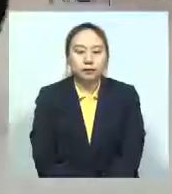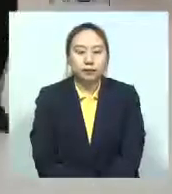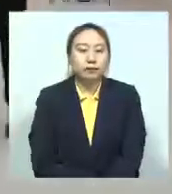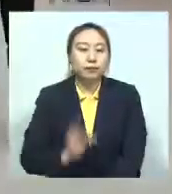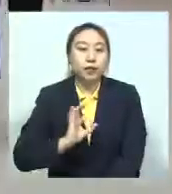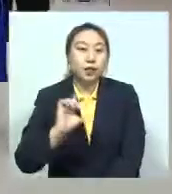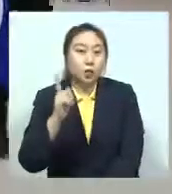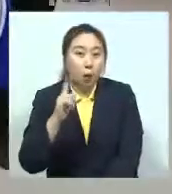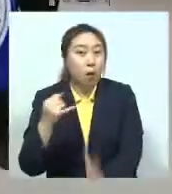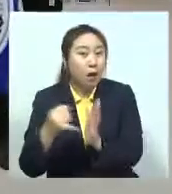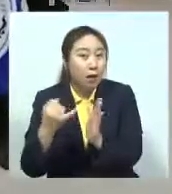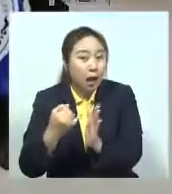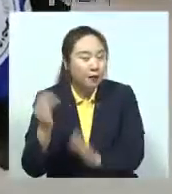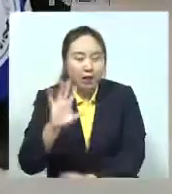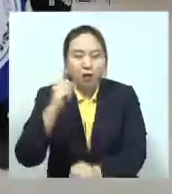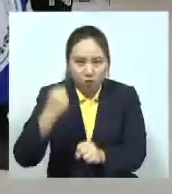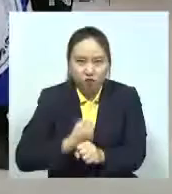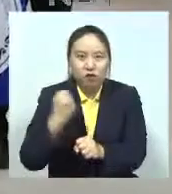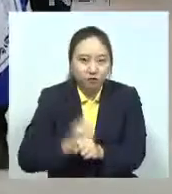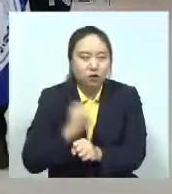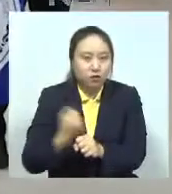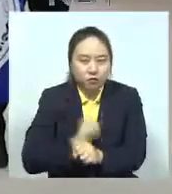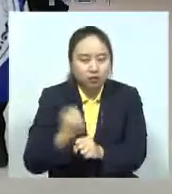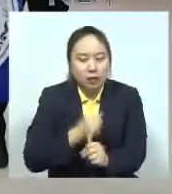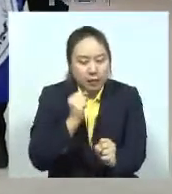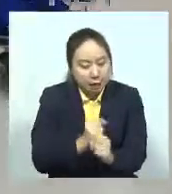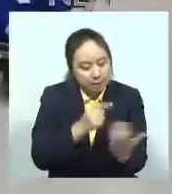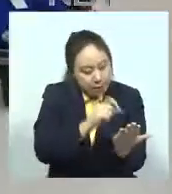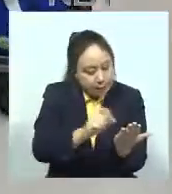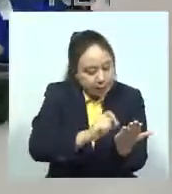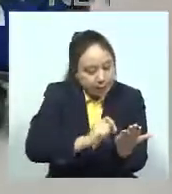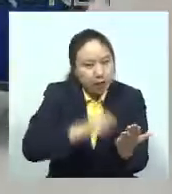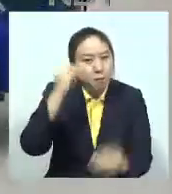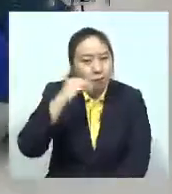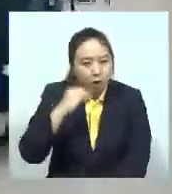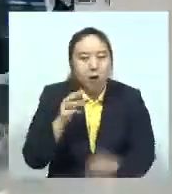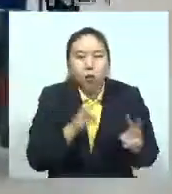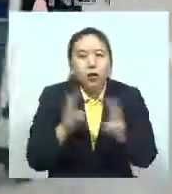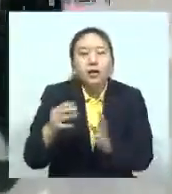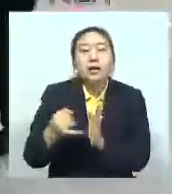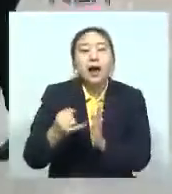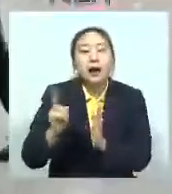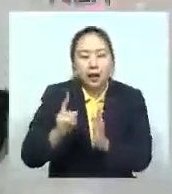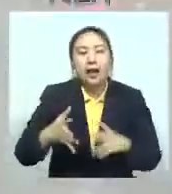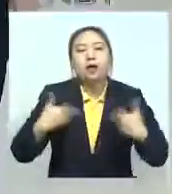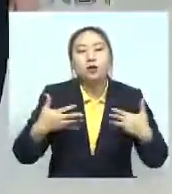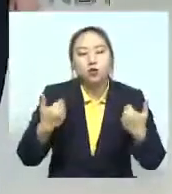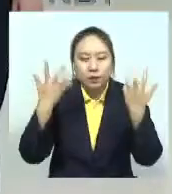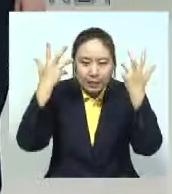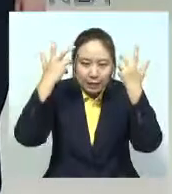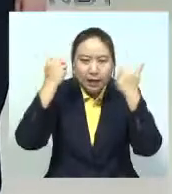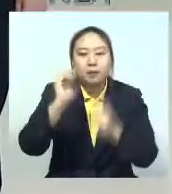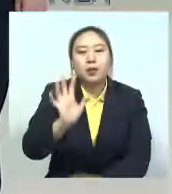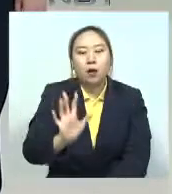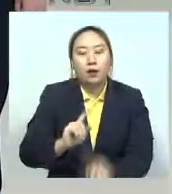เหรียญทองไม่ได้มาง่ายๆนะต้องฝึกนะต้องฝึกต้องทําเยอะๆนะคะแต่น้องบอกว่าวิธีง่ายๆคือให้สนุกกับมันอย่าไปเครีย